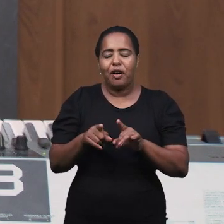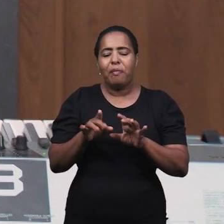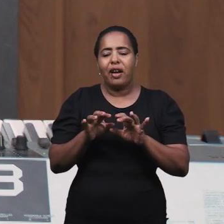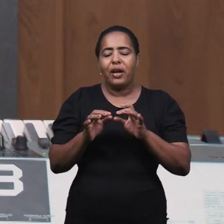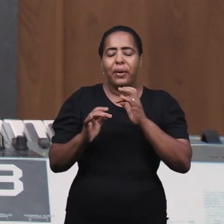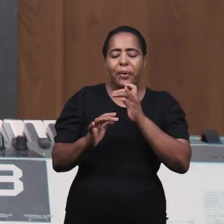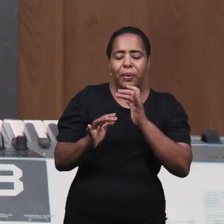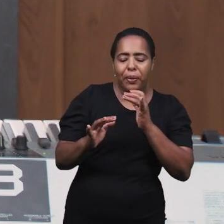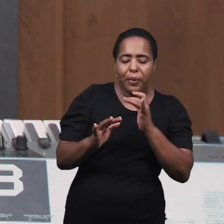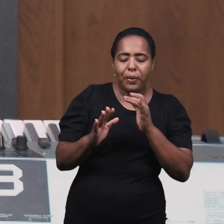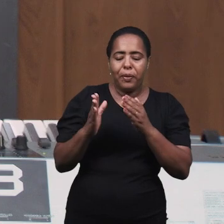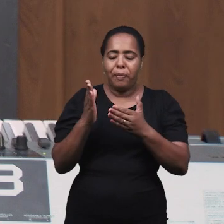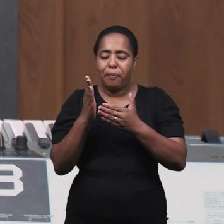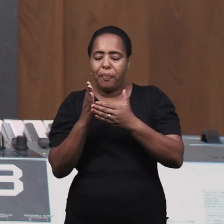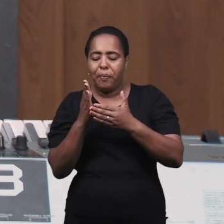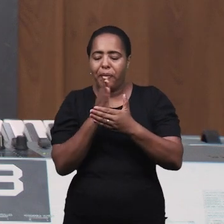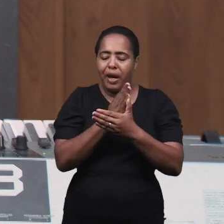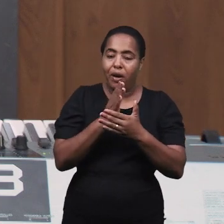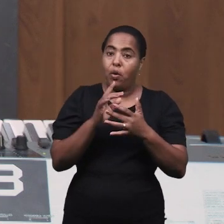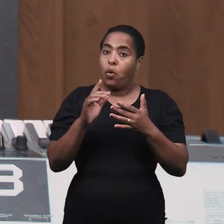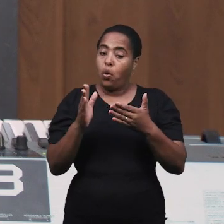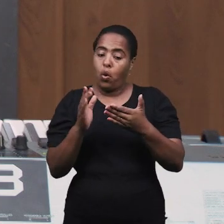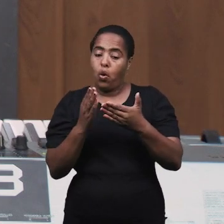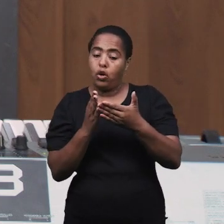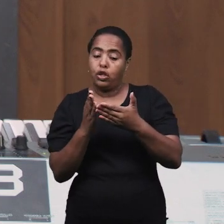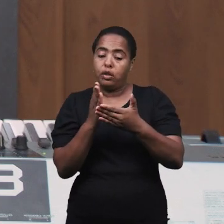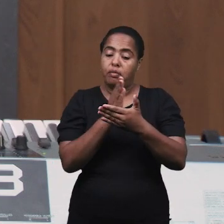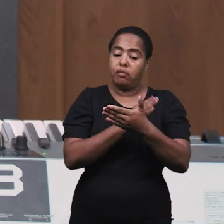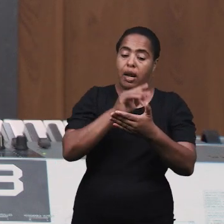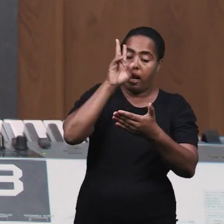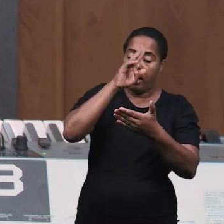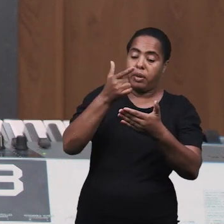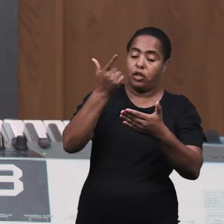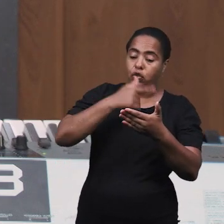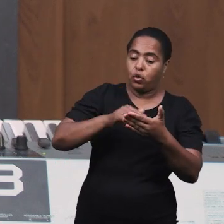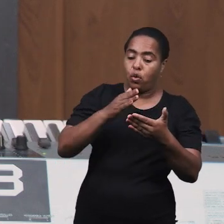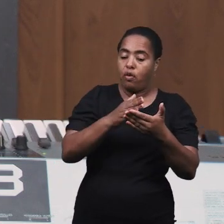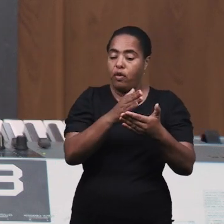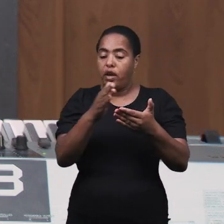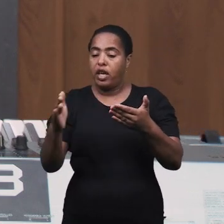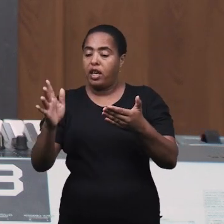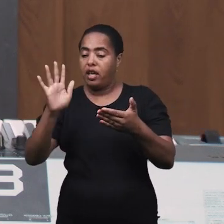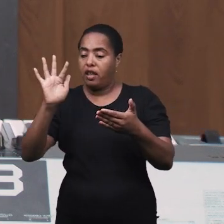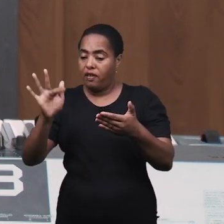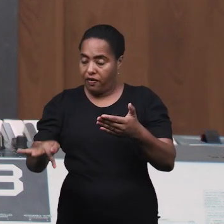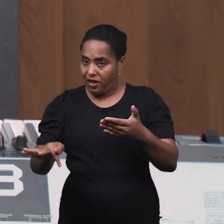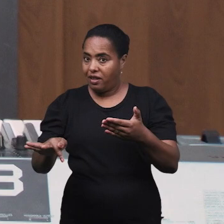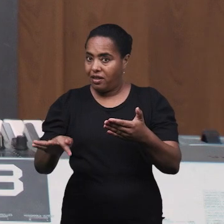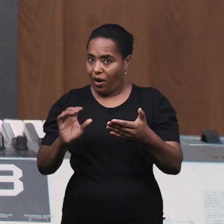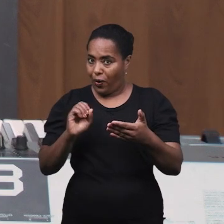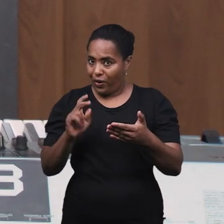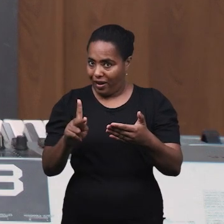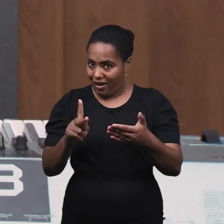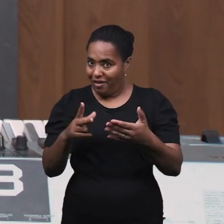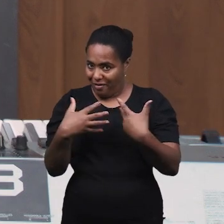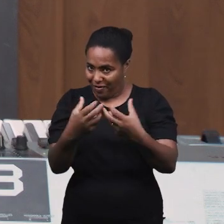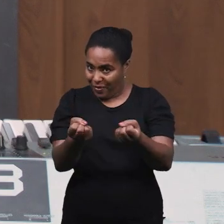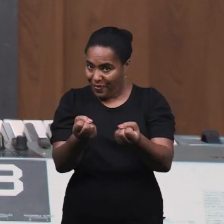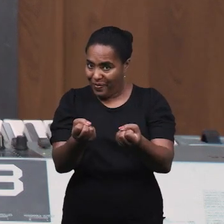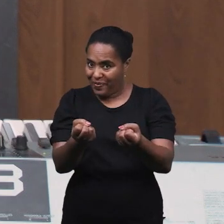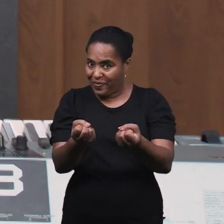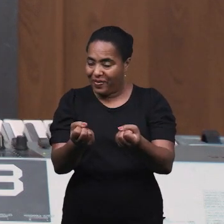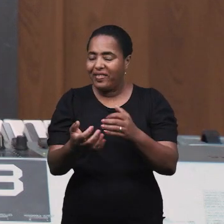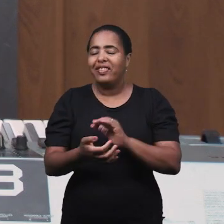louer ta parole à la semence jusqu'à la moitié. Aujourd'hui, on va nous rappeler jusqu'à la moitié et finaliser cette mélodie